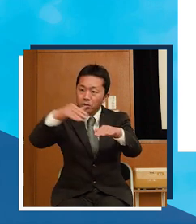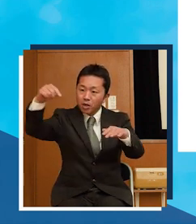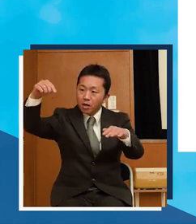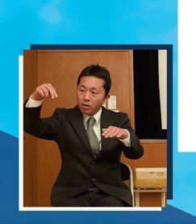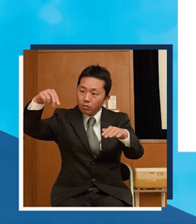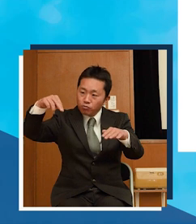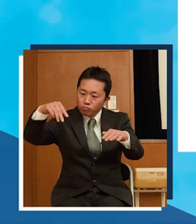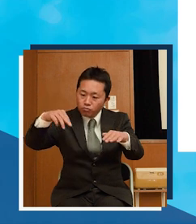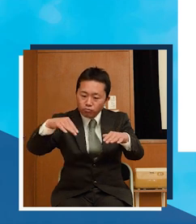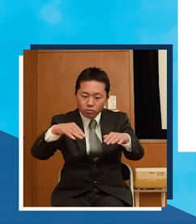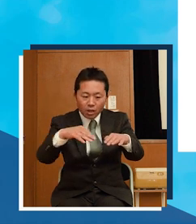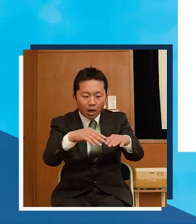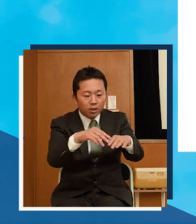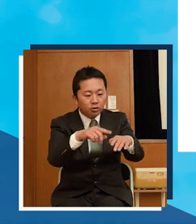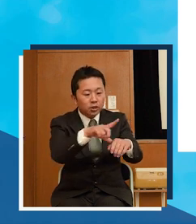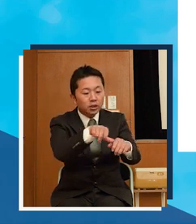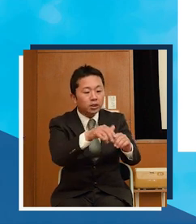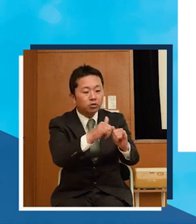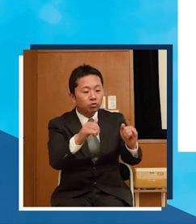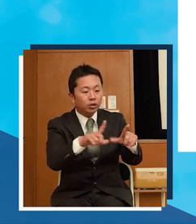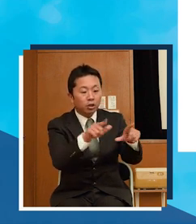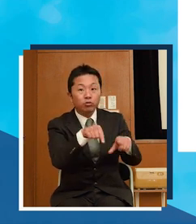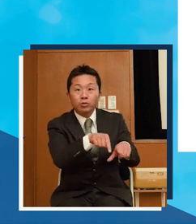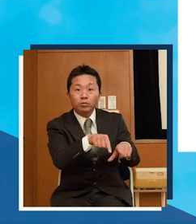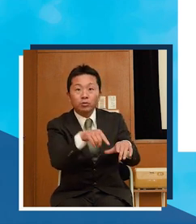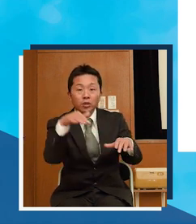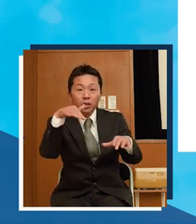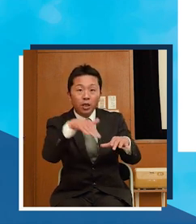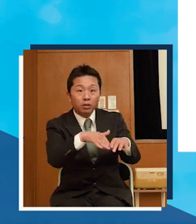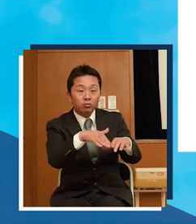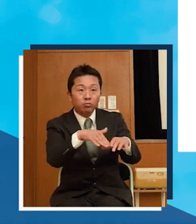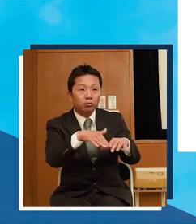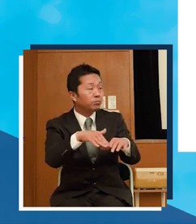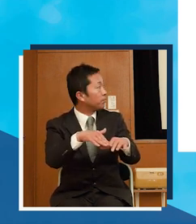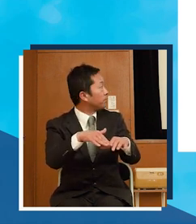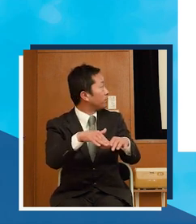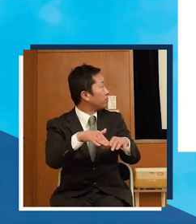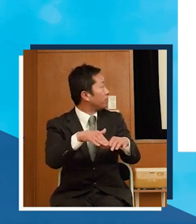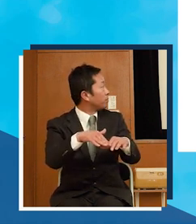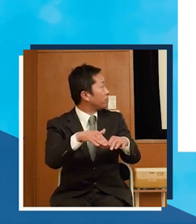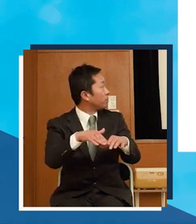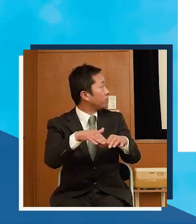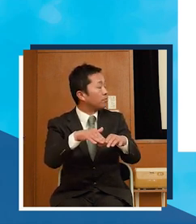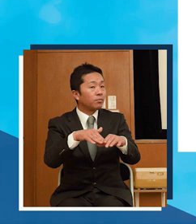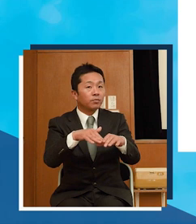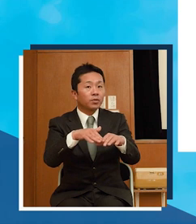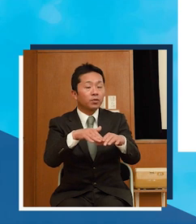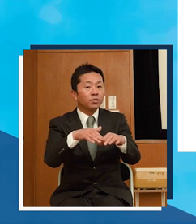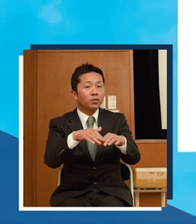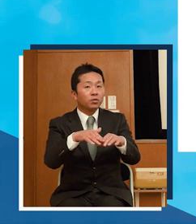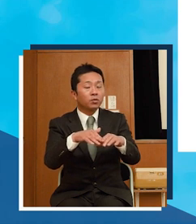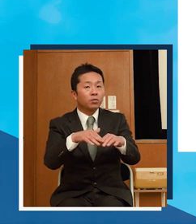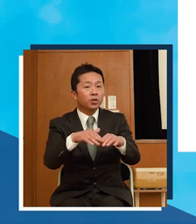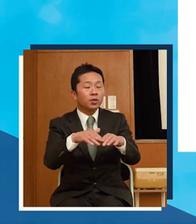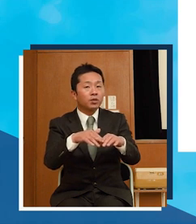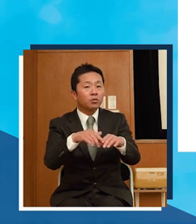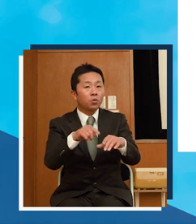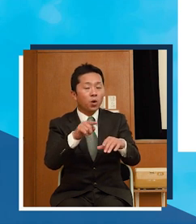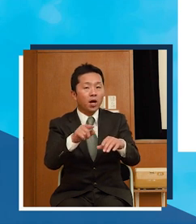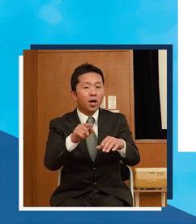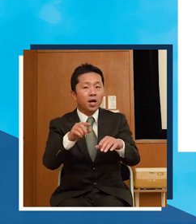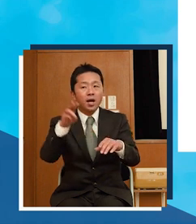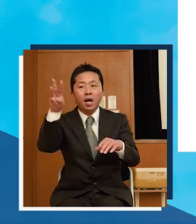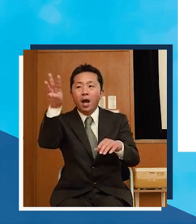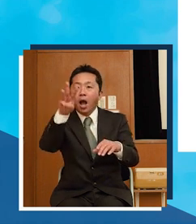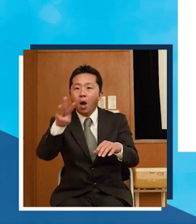が流れていくんですでこの図をご覧くださいこの右側は不満基地の上流にあるええ